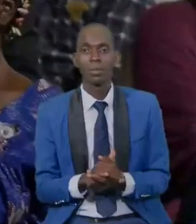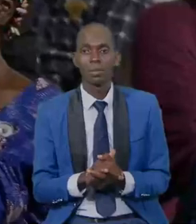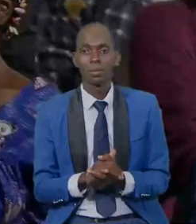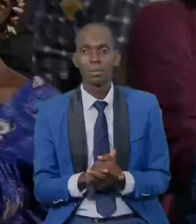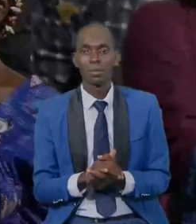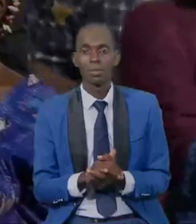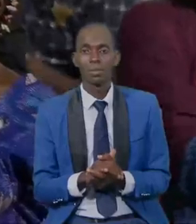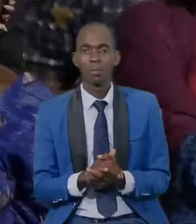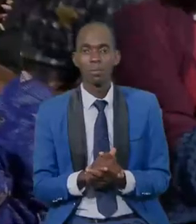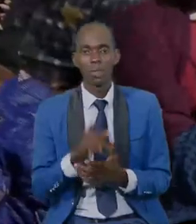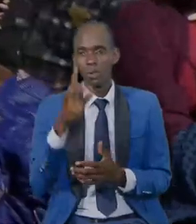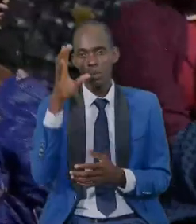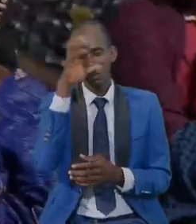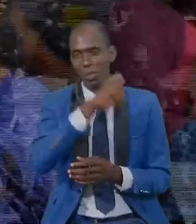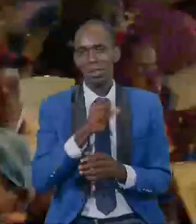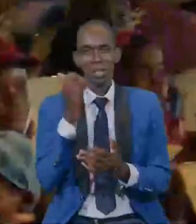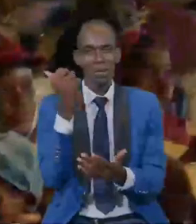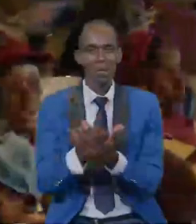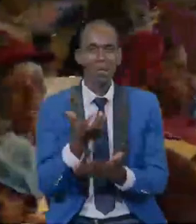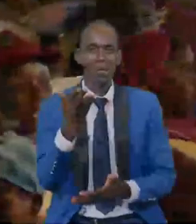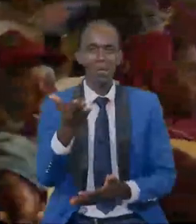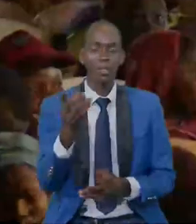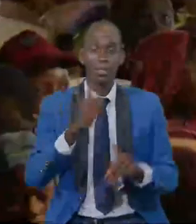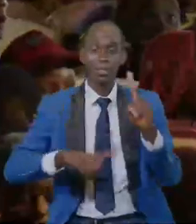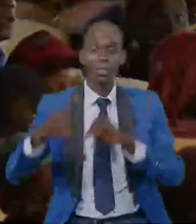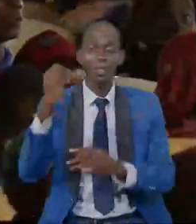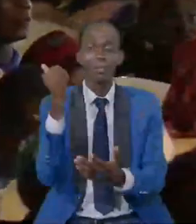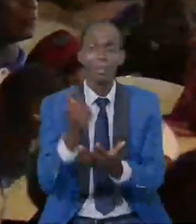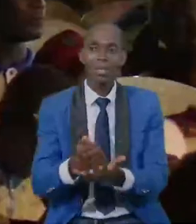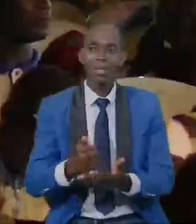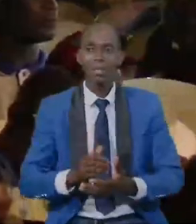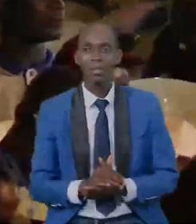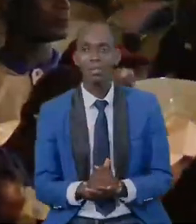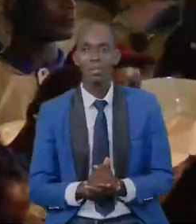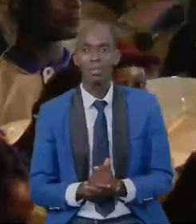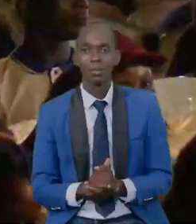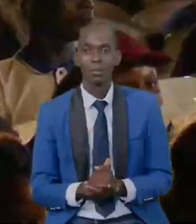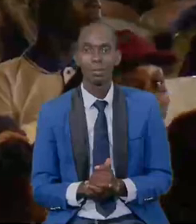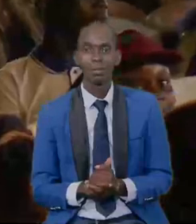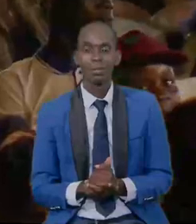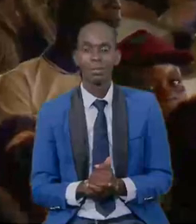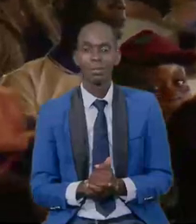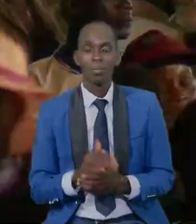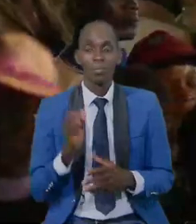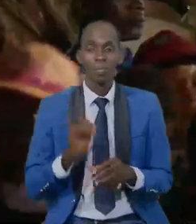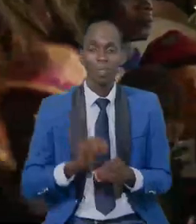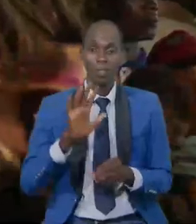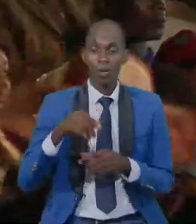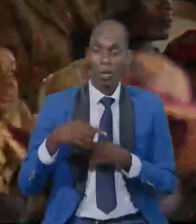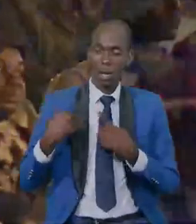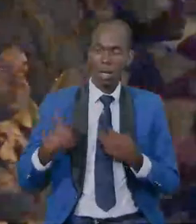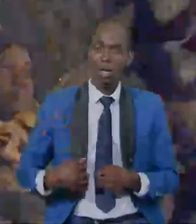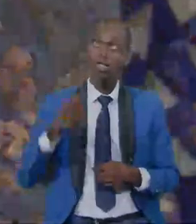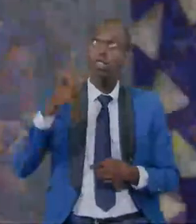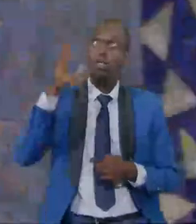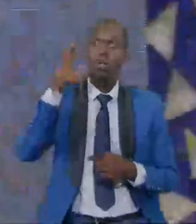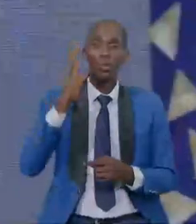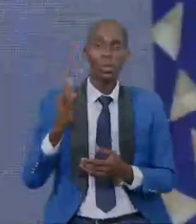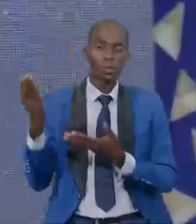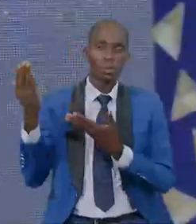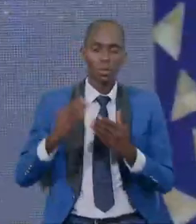seront dans votre vie ce jour. Vous manquez, vous ratez un amen là-bas. in your heart, he'll bring the provision